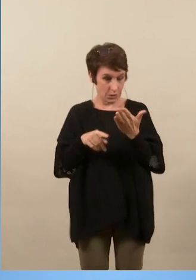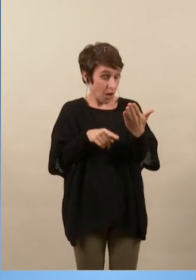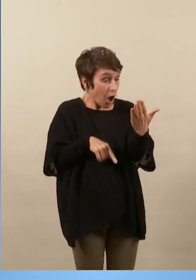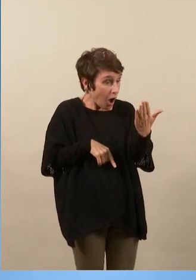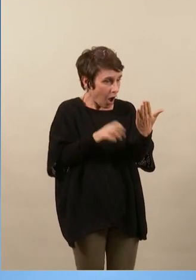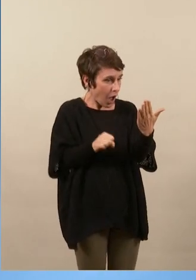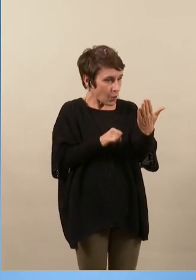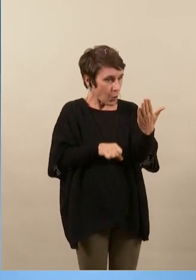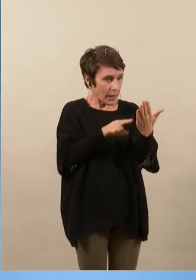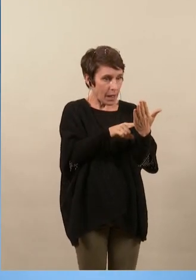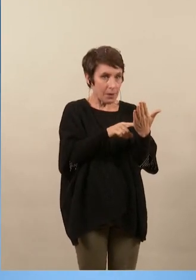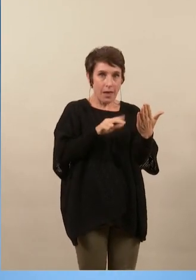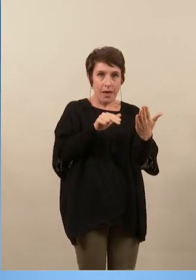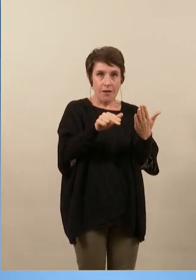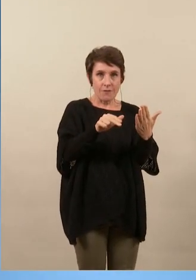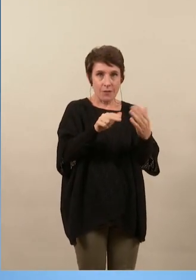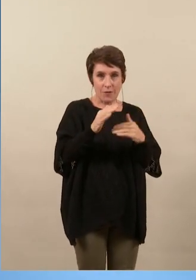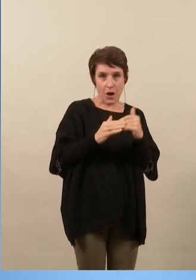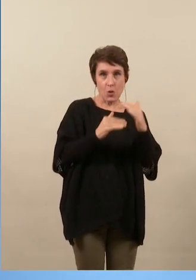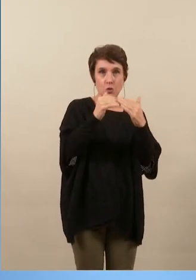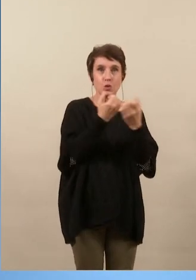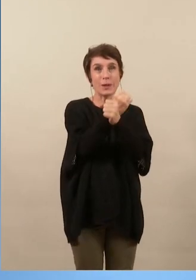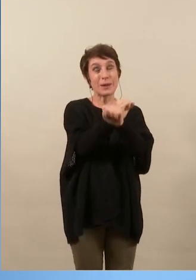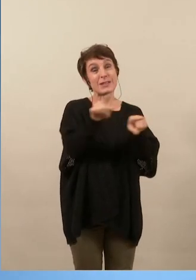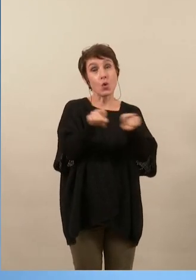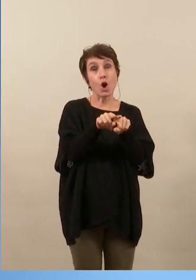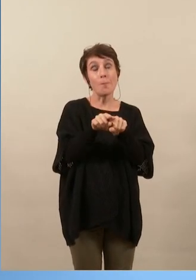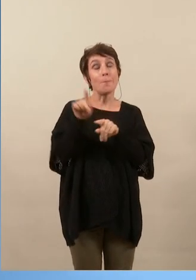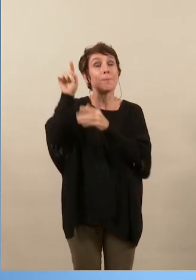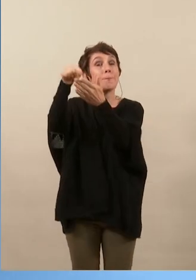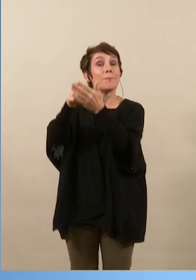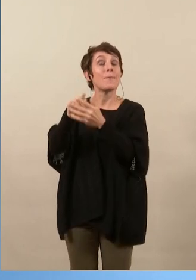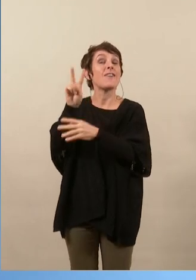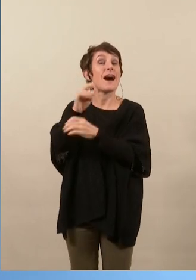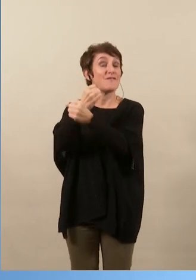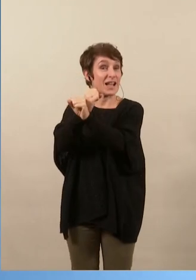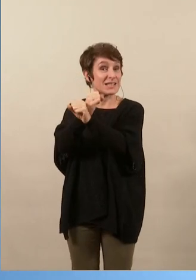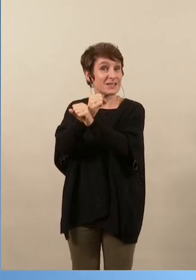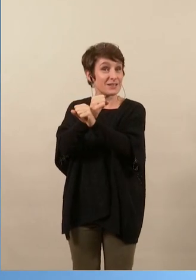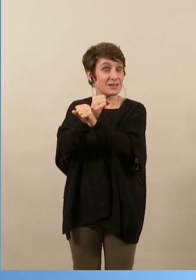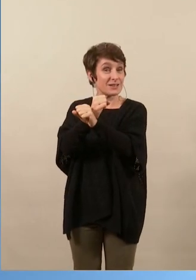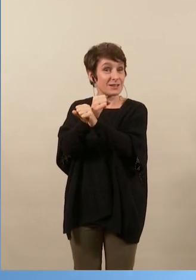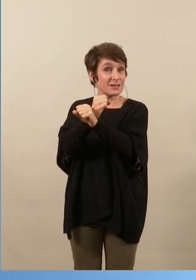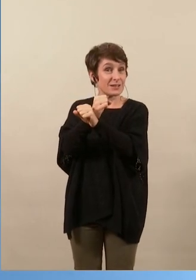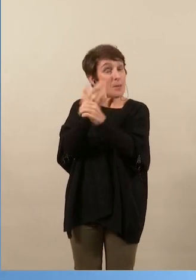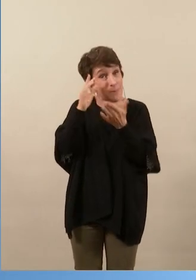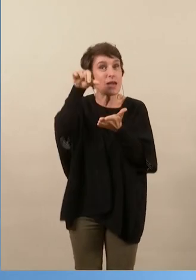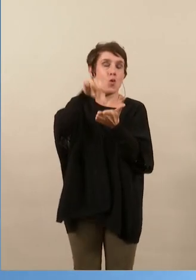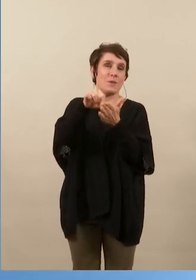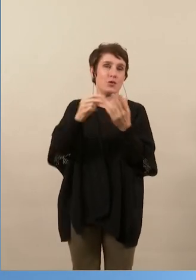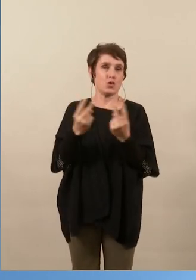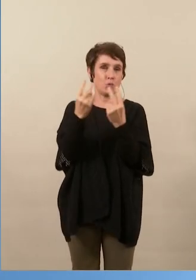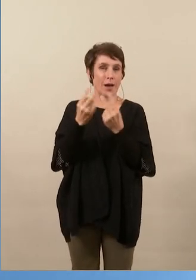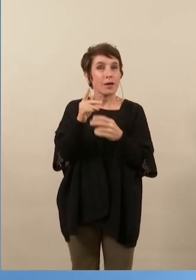ils vont en fait ils vont construire une prison comme av Vars au milieu du parc parce qu'en fait il voyait les barbelet là les les grillages que vous alliez mettre autour pour